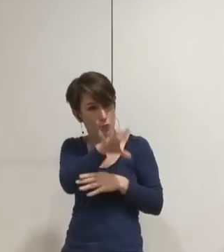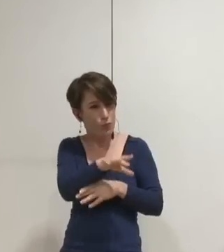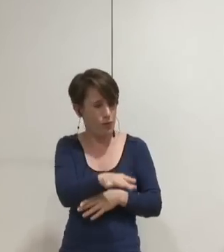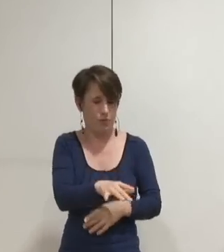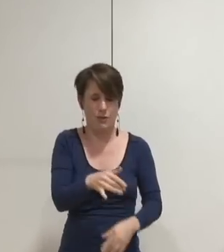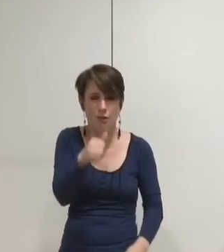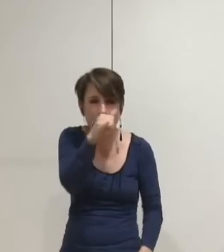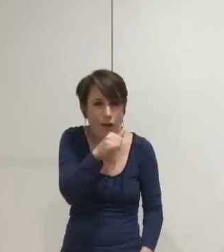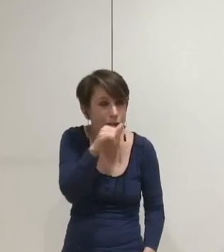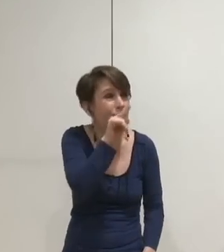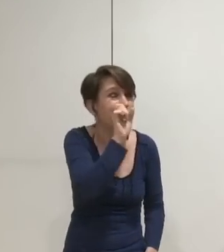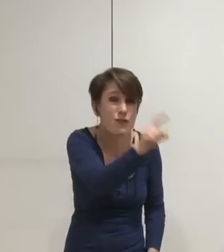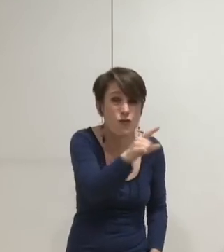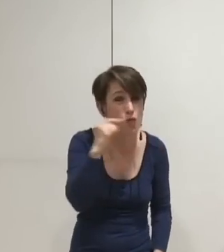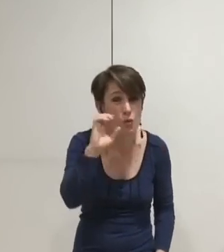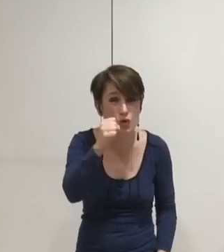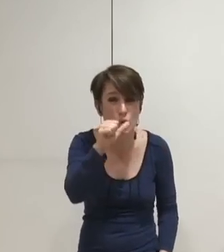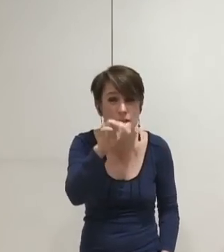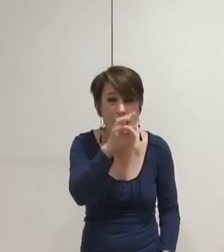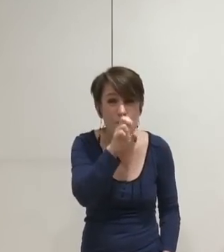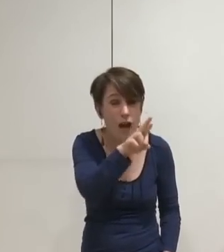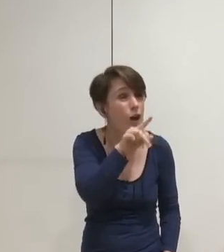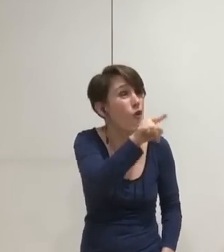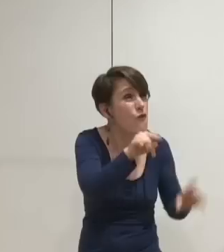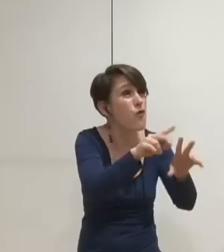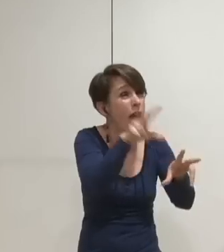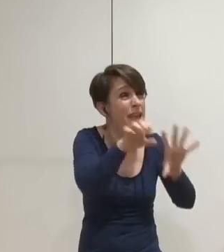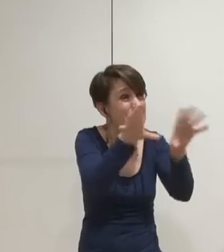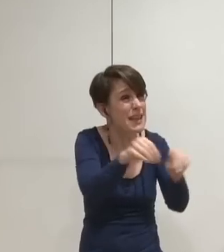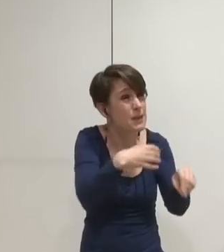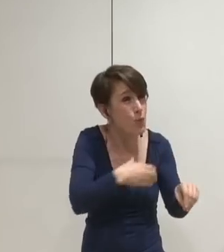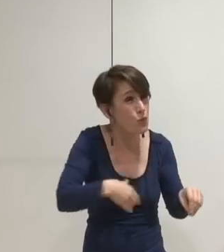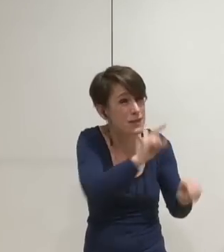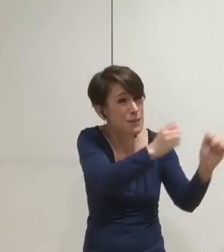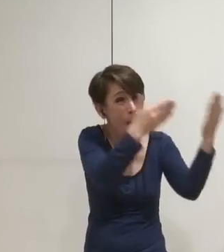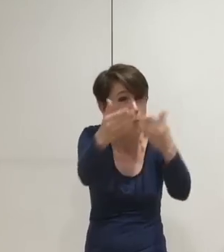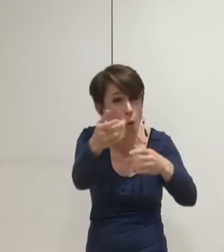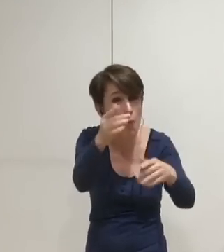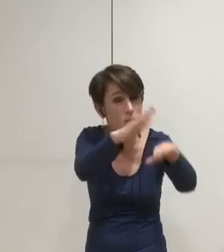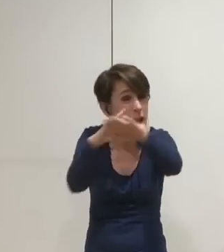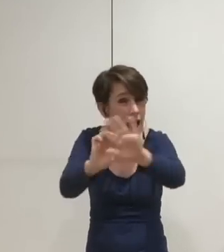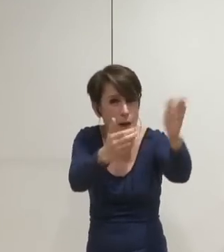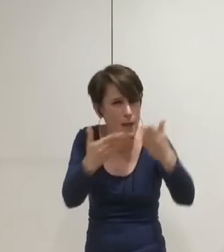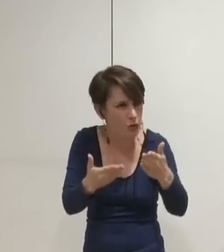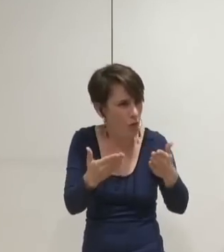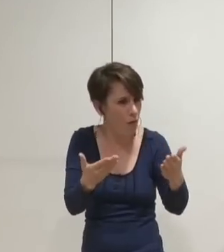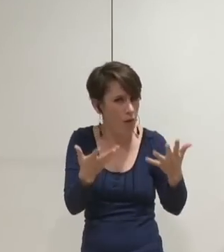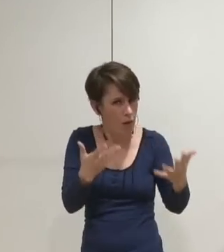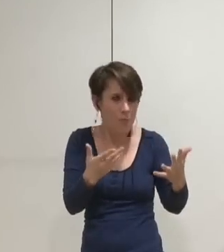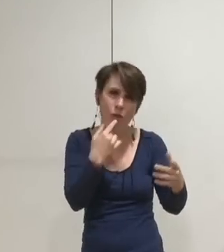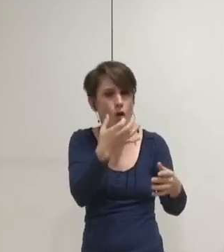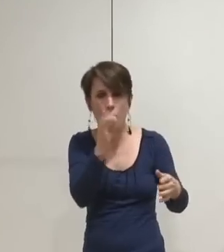monsieur Safar avec votre équipe municipale si à l'époque vous étiez si convaincu de l'efficacité de cette procédure pourquoi nous demander maintenant de la